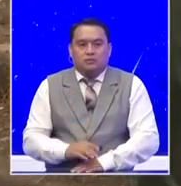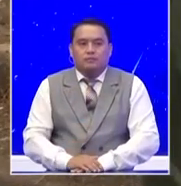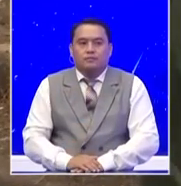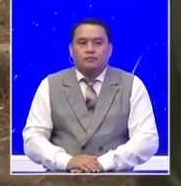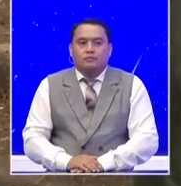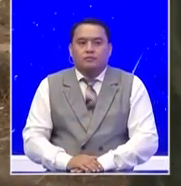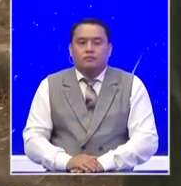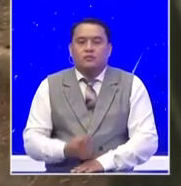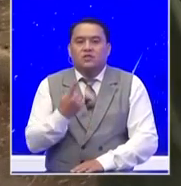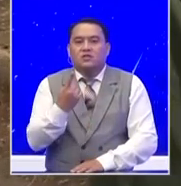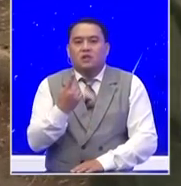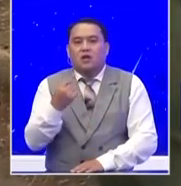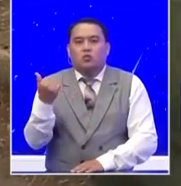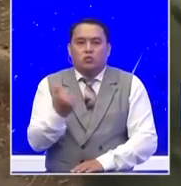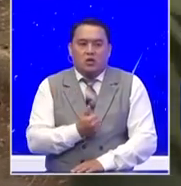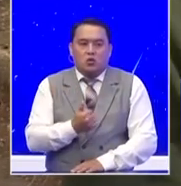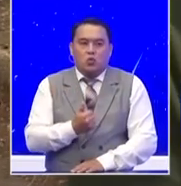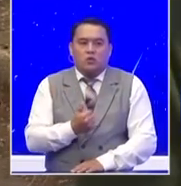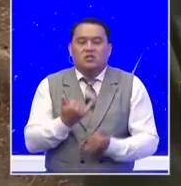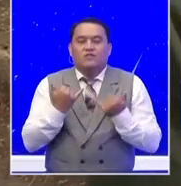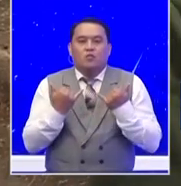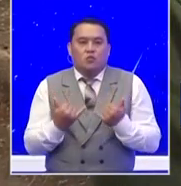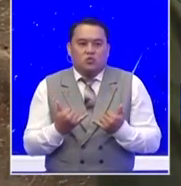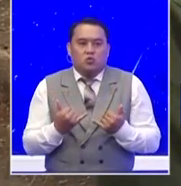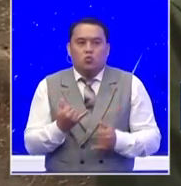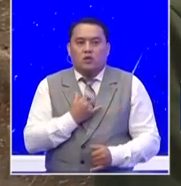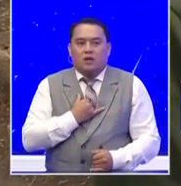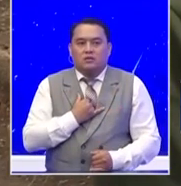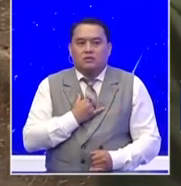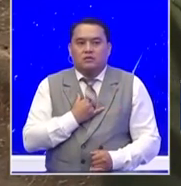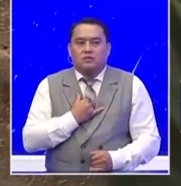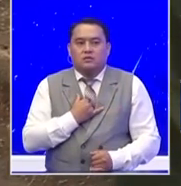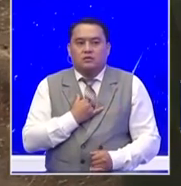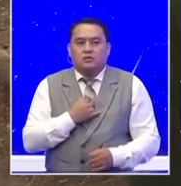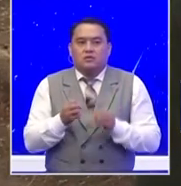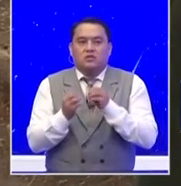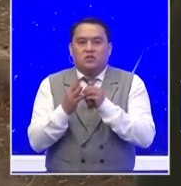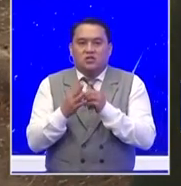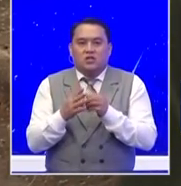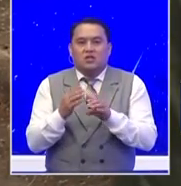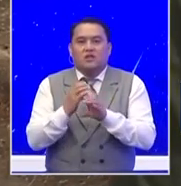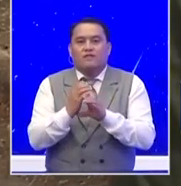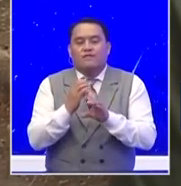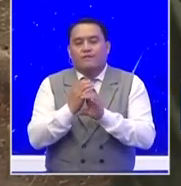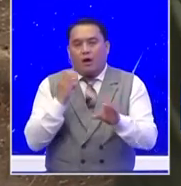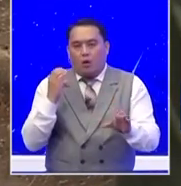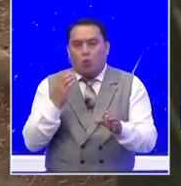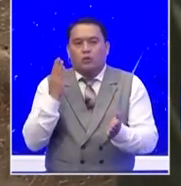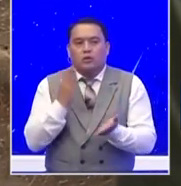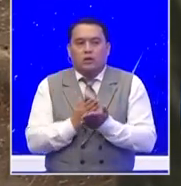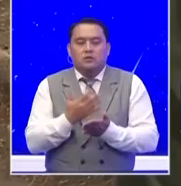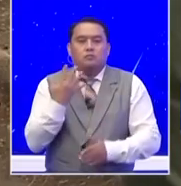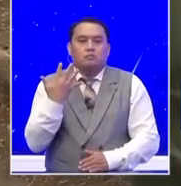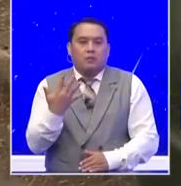вот получили 18 вагонов. В пути вот на сегодняшний день у нас еще 14 вагонов идет. Значит, из них ближайший Саяк